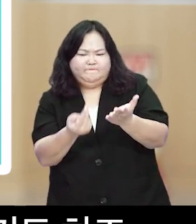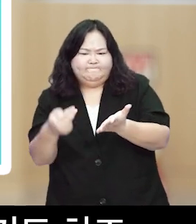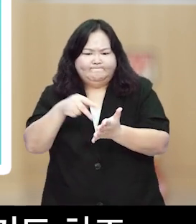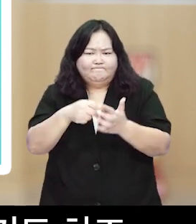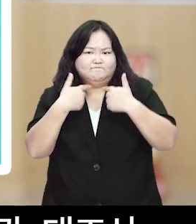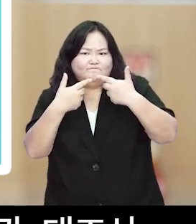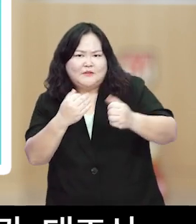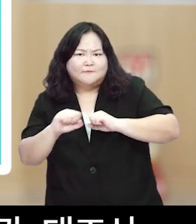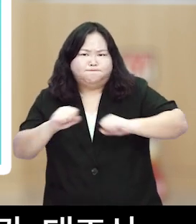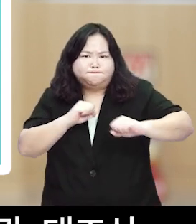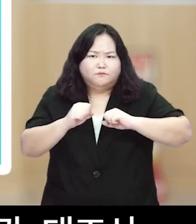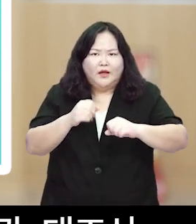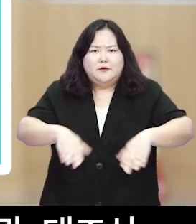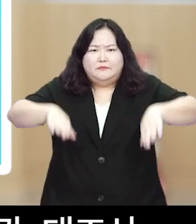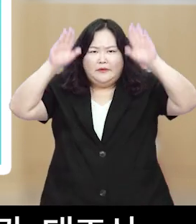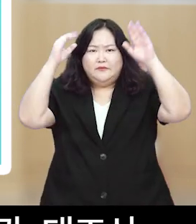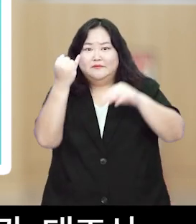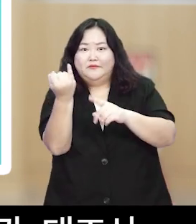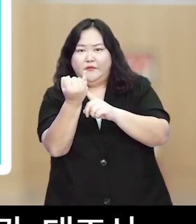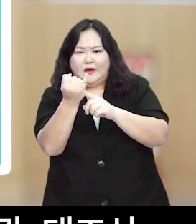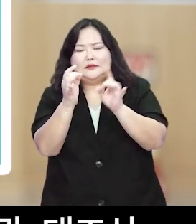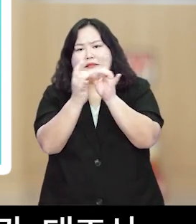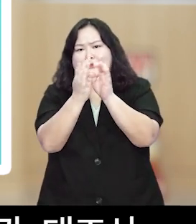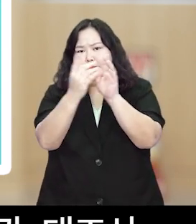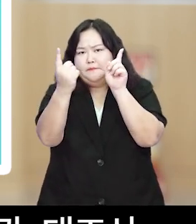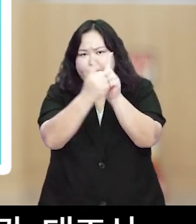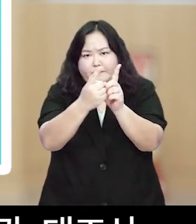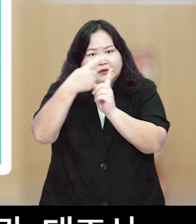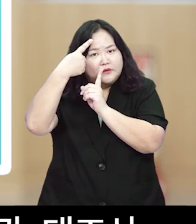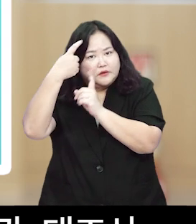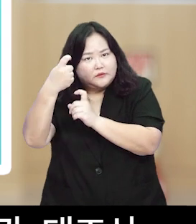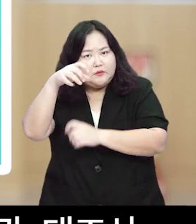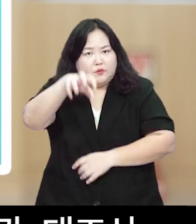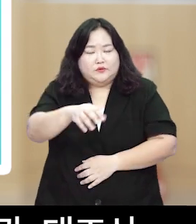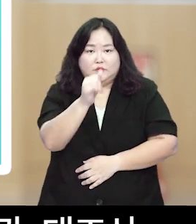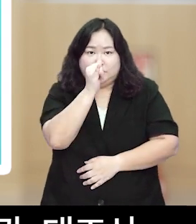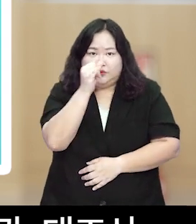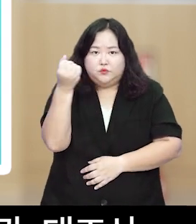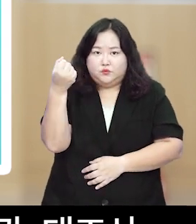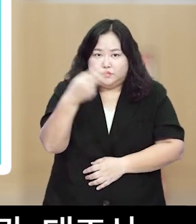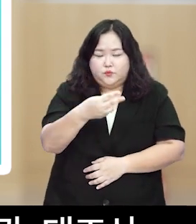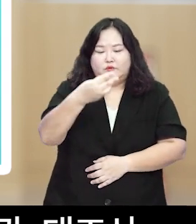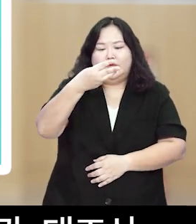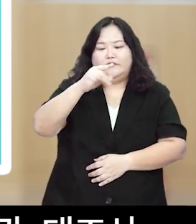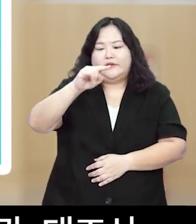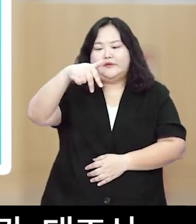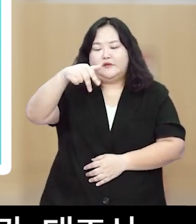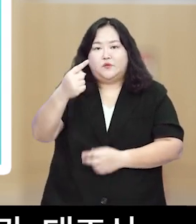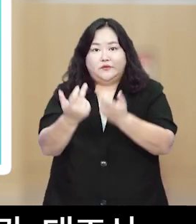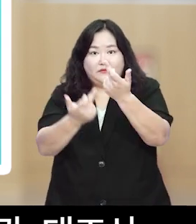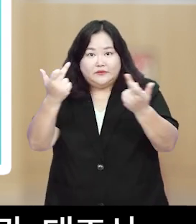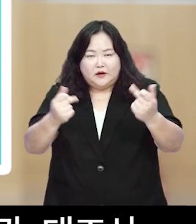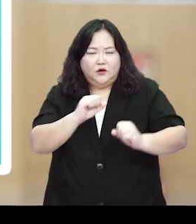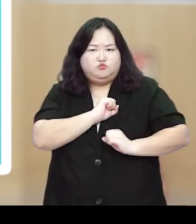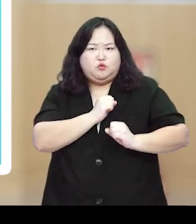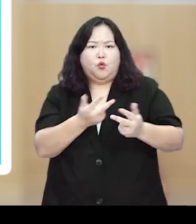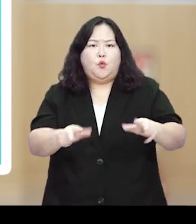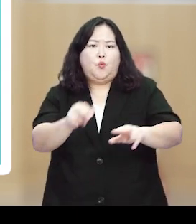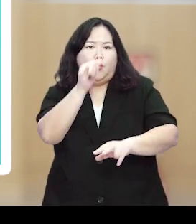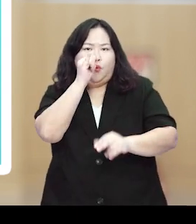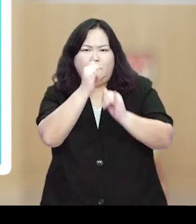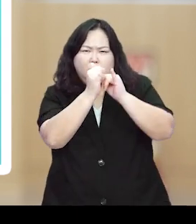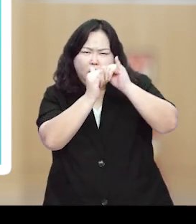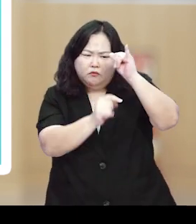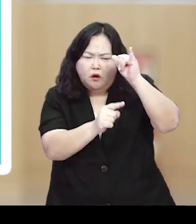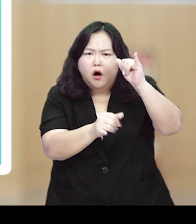하죠 또 독립운동을 펼친 유관순 열사의 생애를 만나볼 수 있는 유관순열사 기념관 태조산 천안